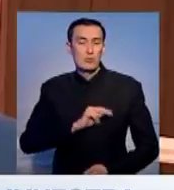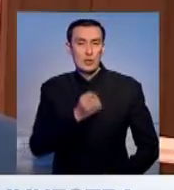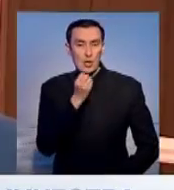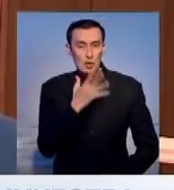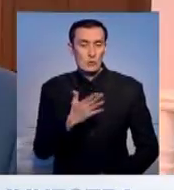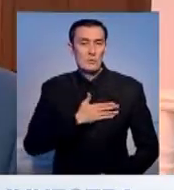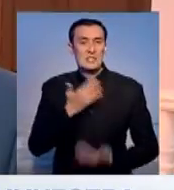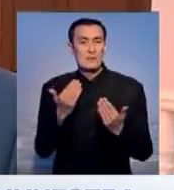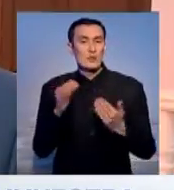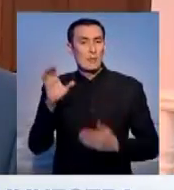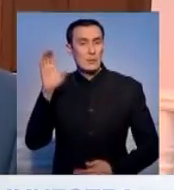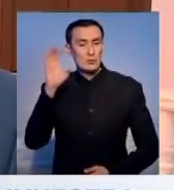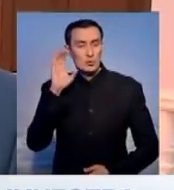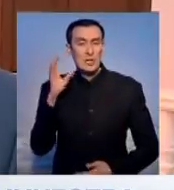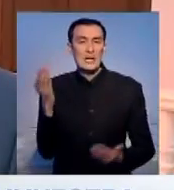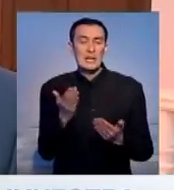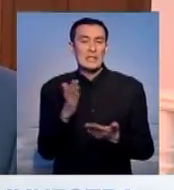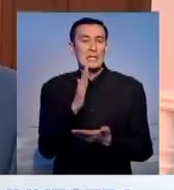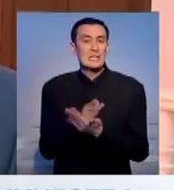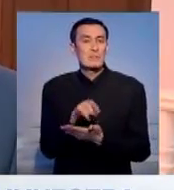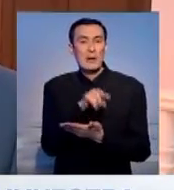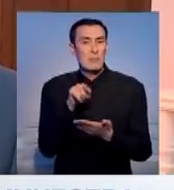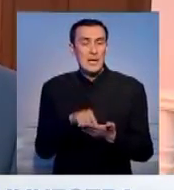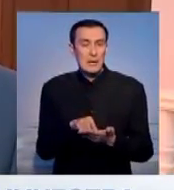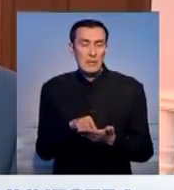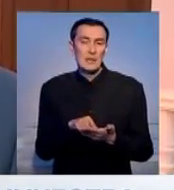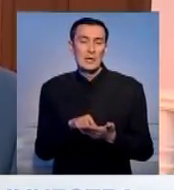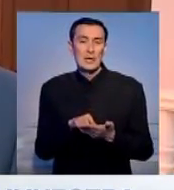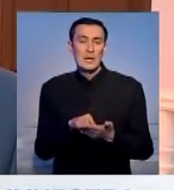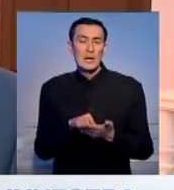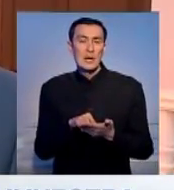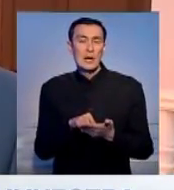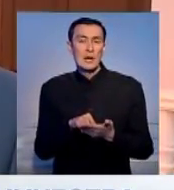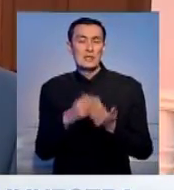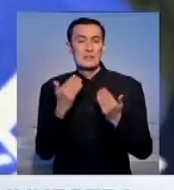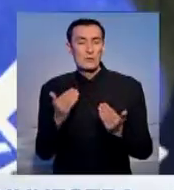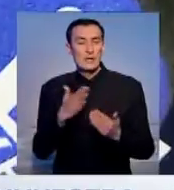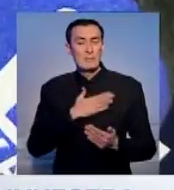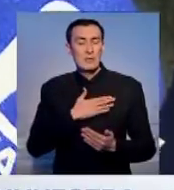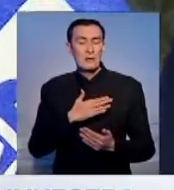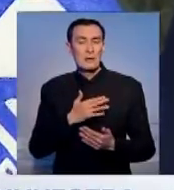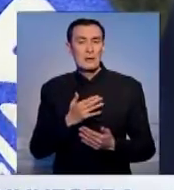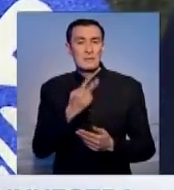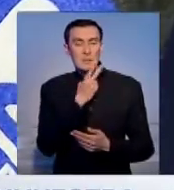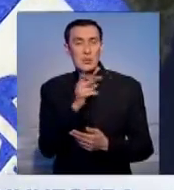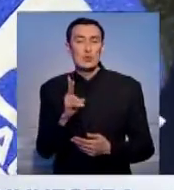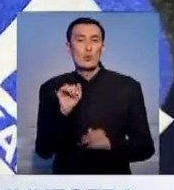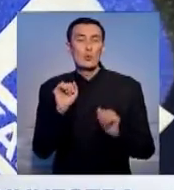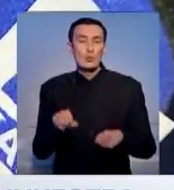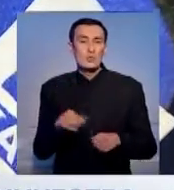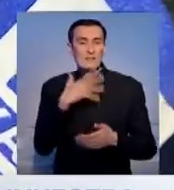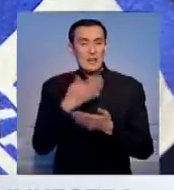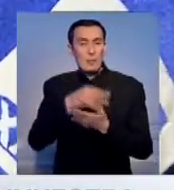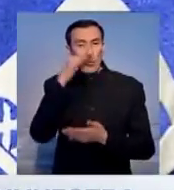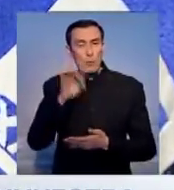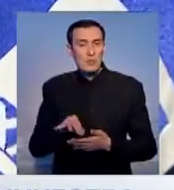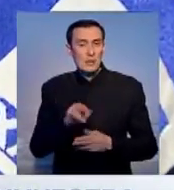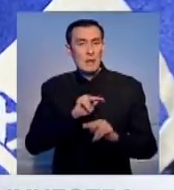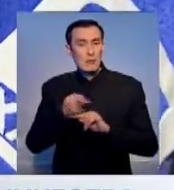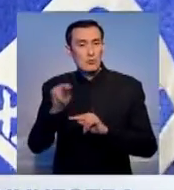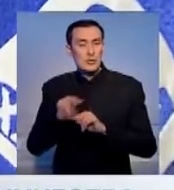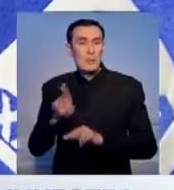сегодня послушали. Есть ли какие-то проблемы? Кадровиков сегодня мы послушали, которые могли бы поделиться своими